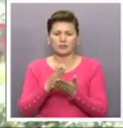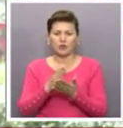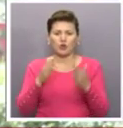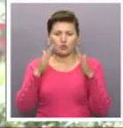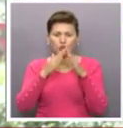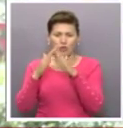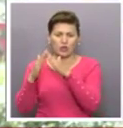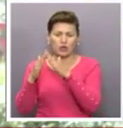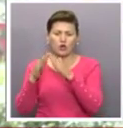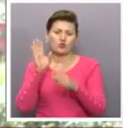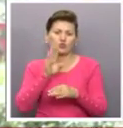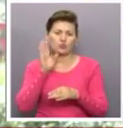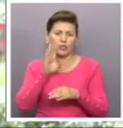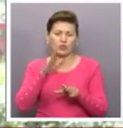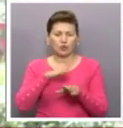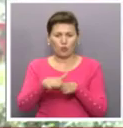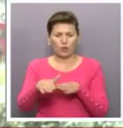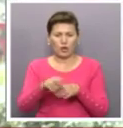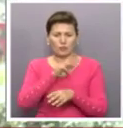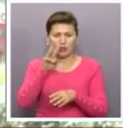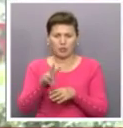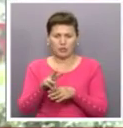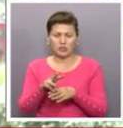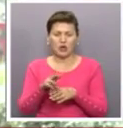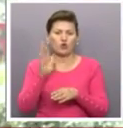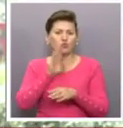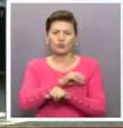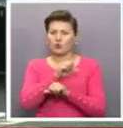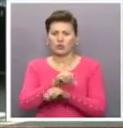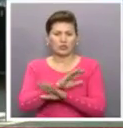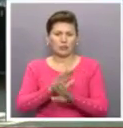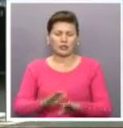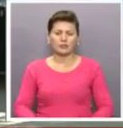үйлер сумен толығымен қамтамасыз етіледі. Су тоқтатылмайды.